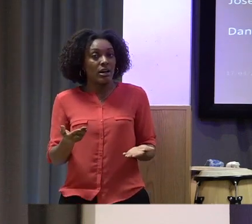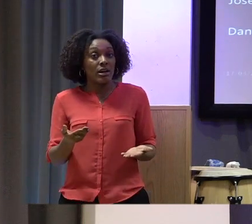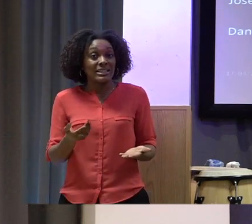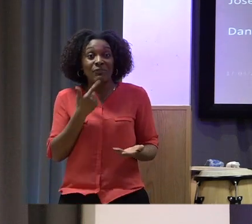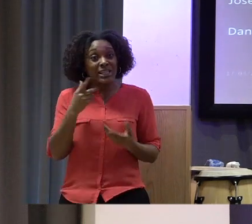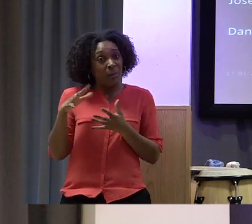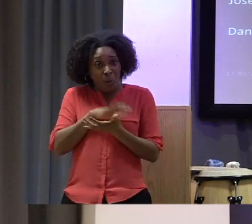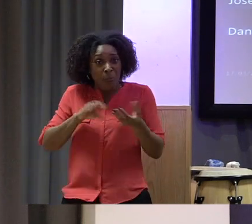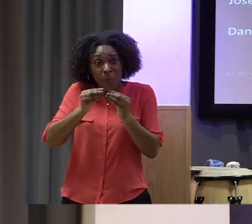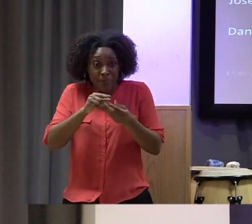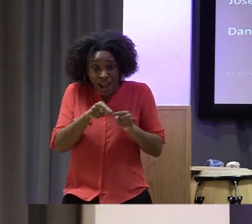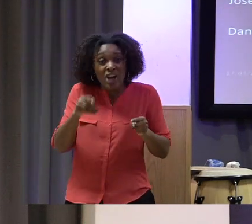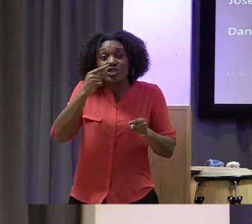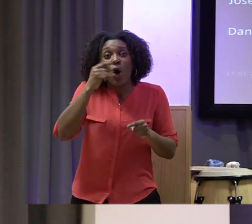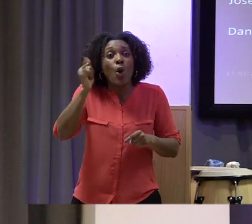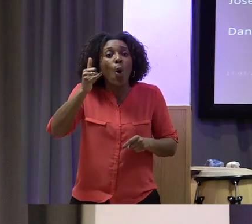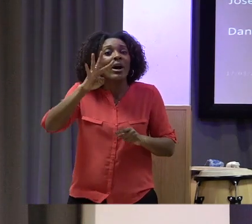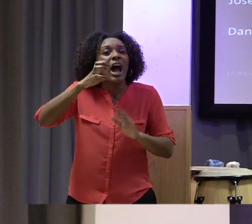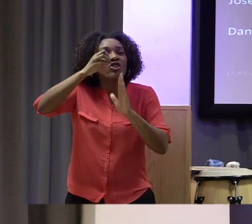a vécu heureux le reste de toute sa vie.